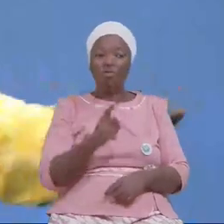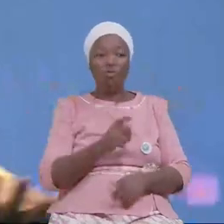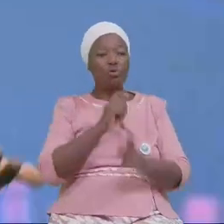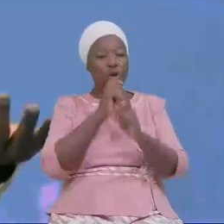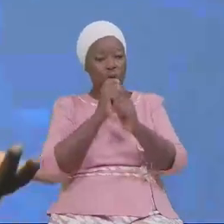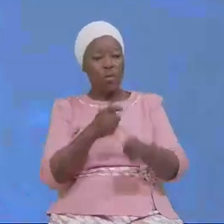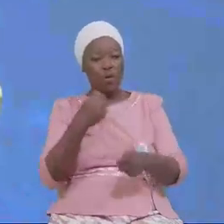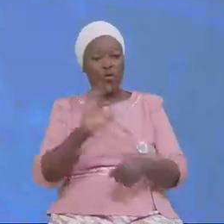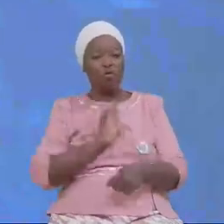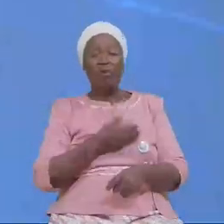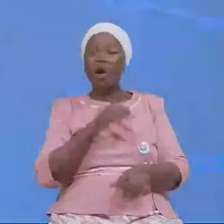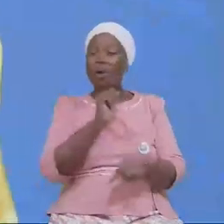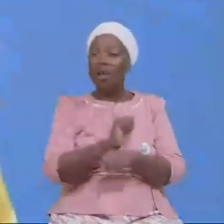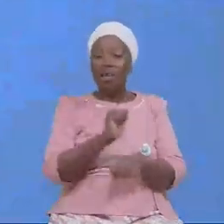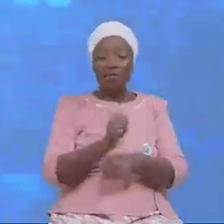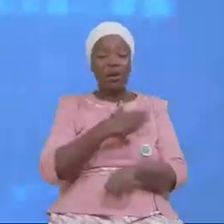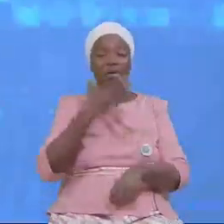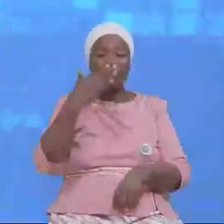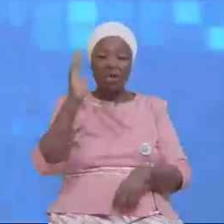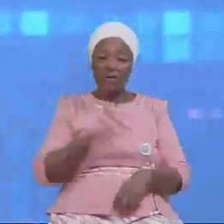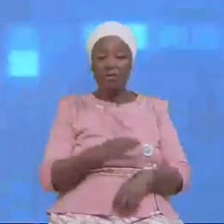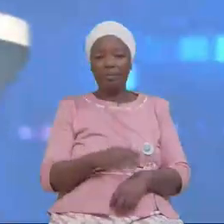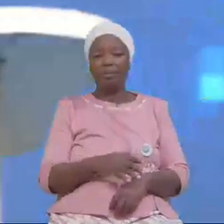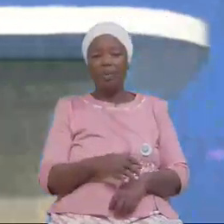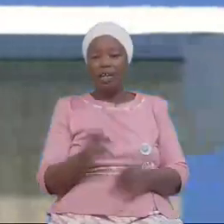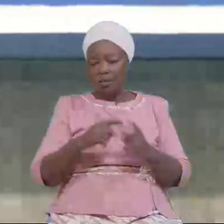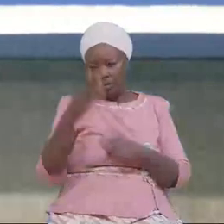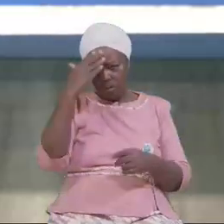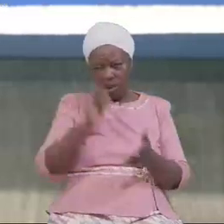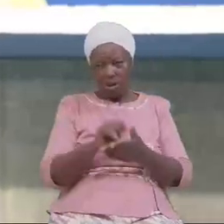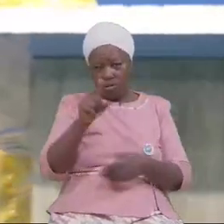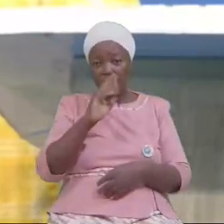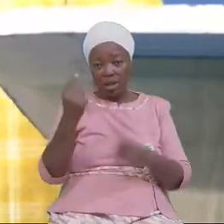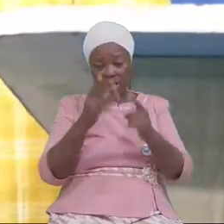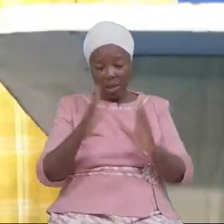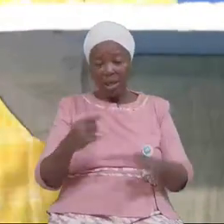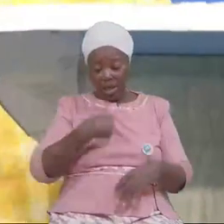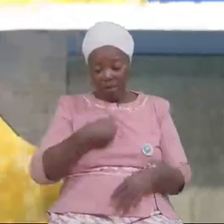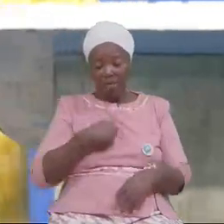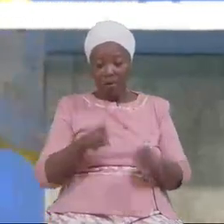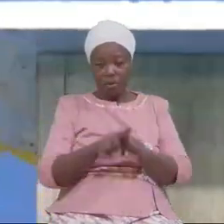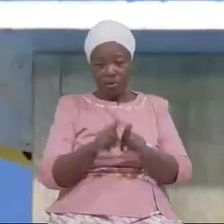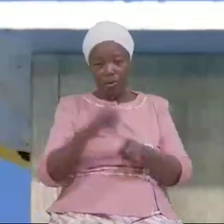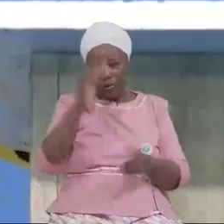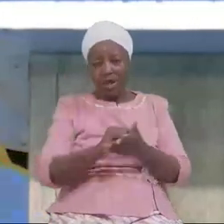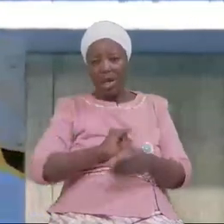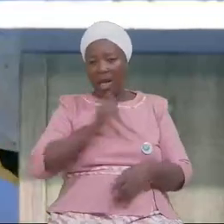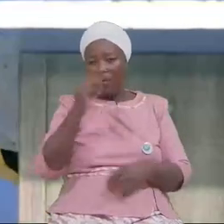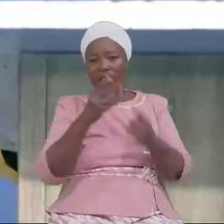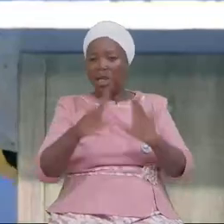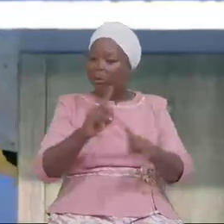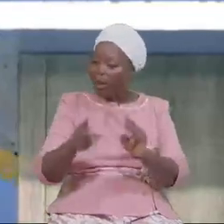crimes. Que tu sais que tu es pécheur. Je me reconnais pécheur, mais cet